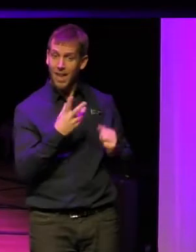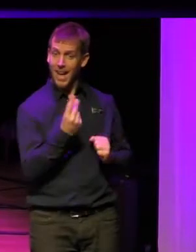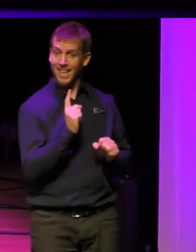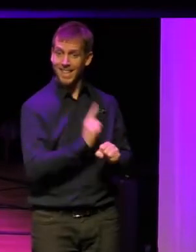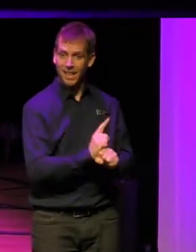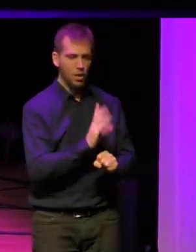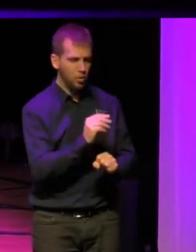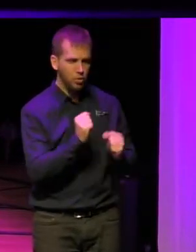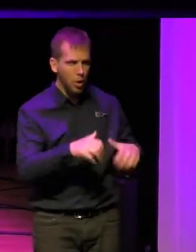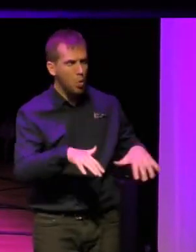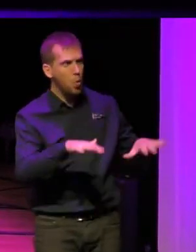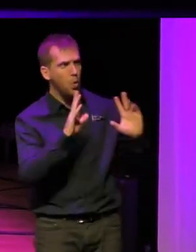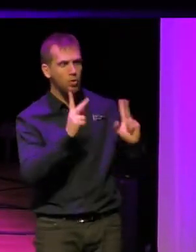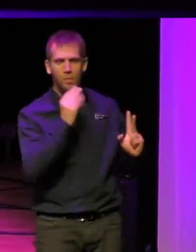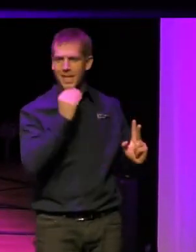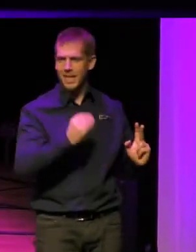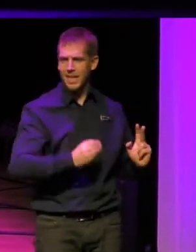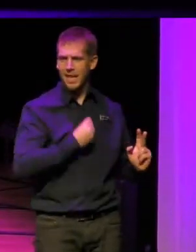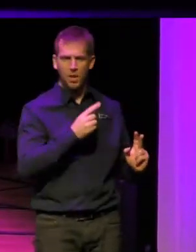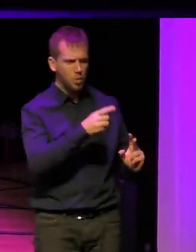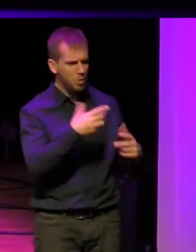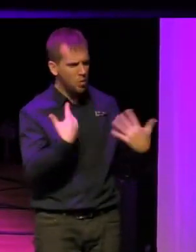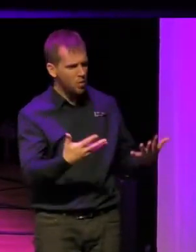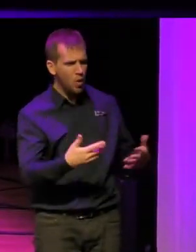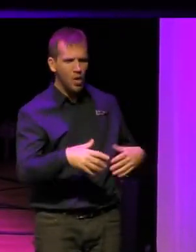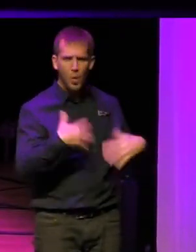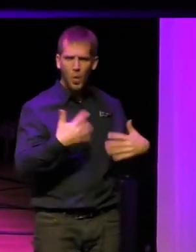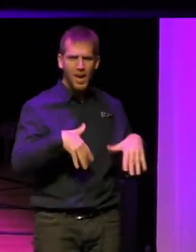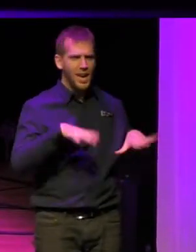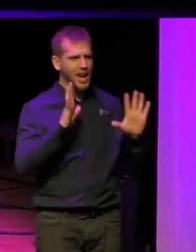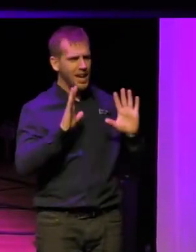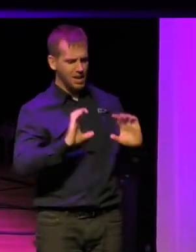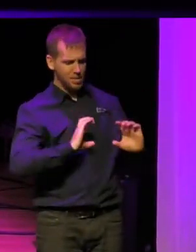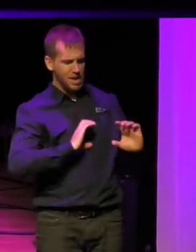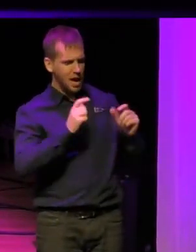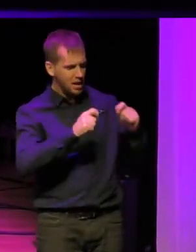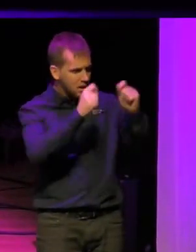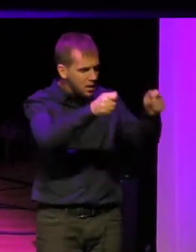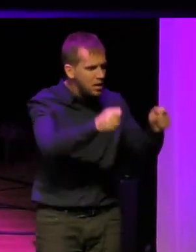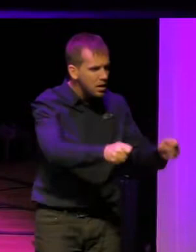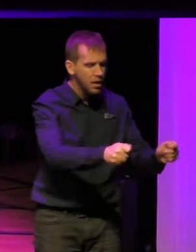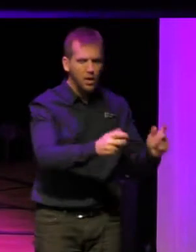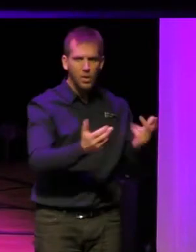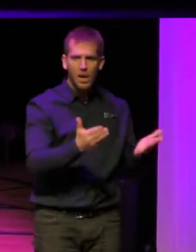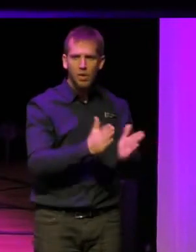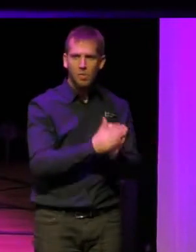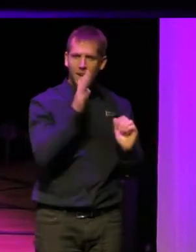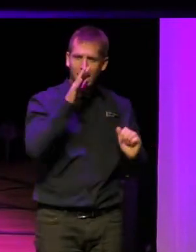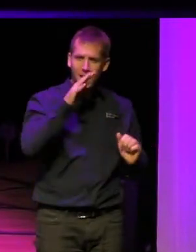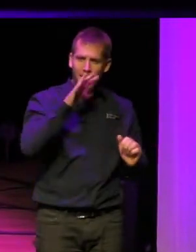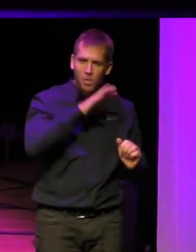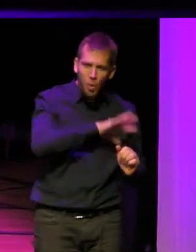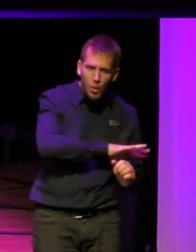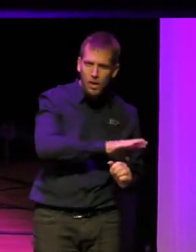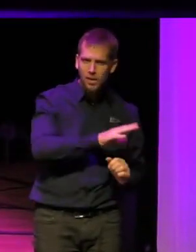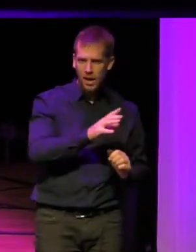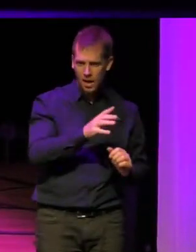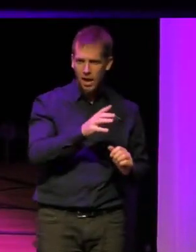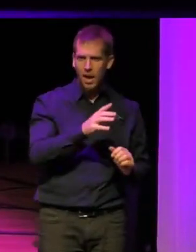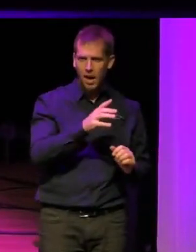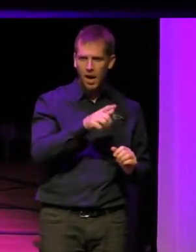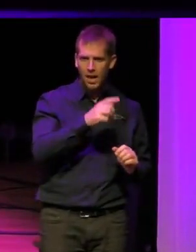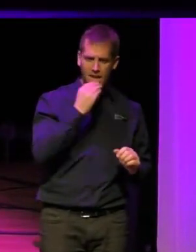en hjältinna. En sån som får hedersmedaljer av kungen och jämförs med historiska